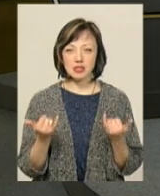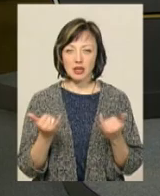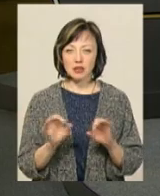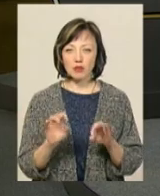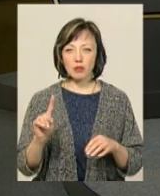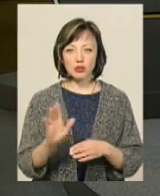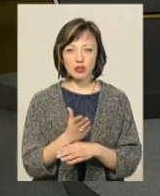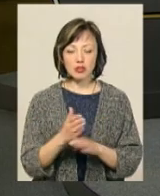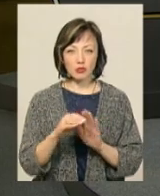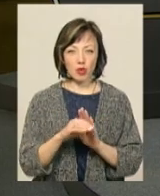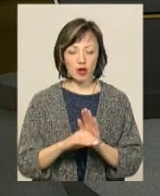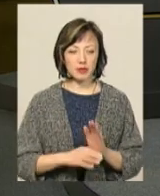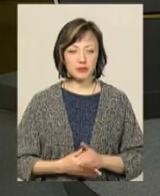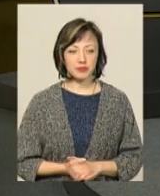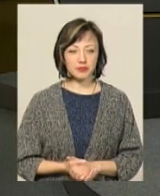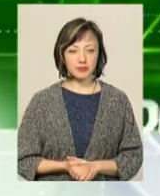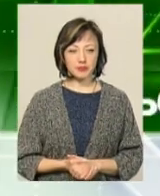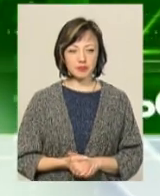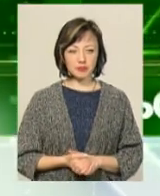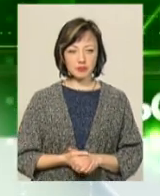зараз анонс першої частини програми.